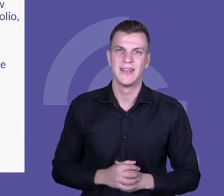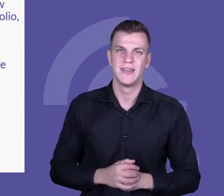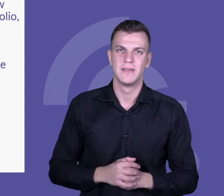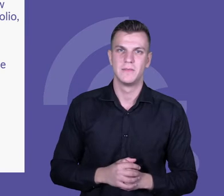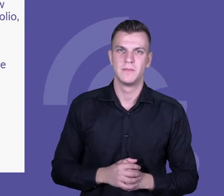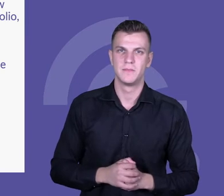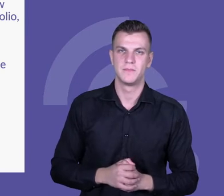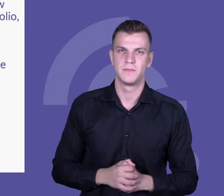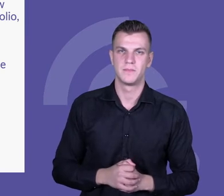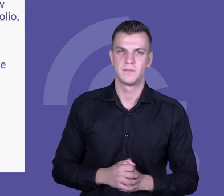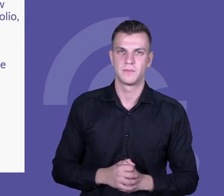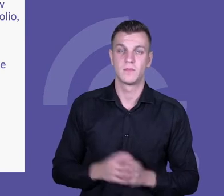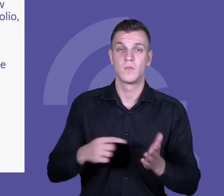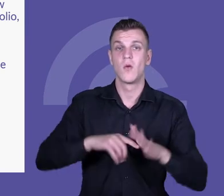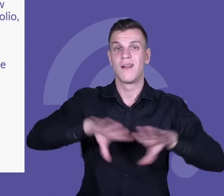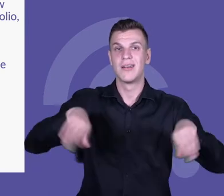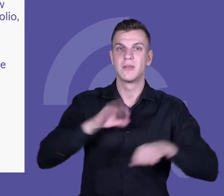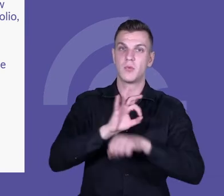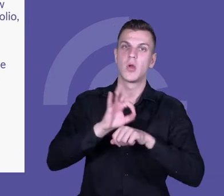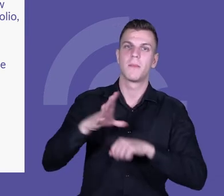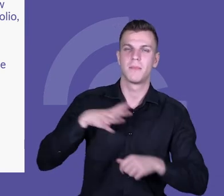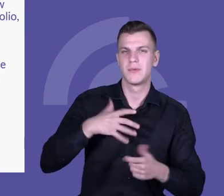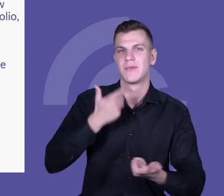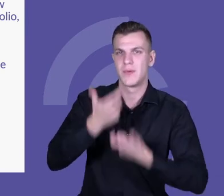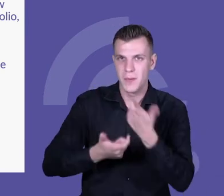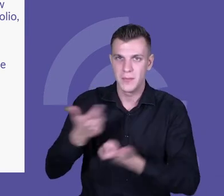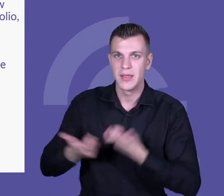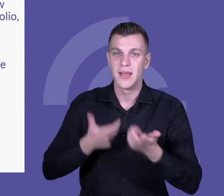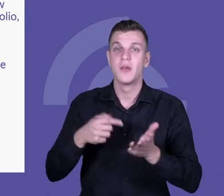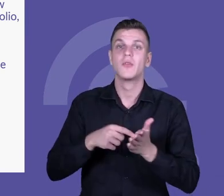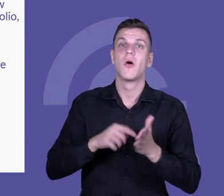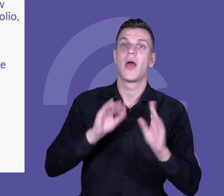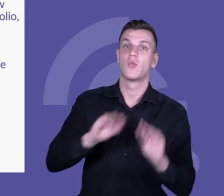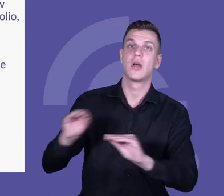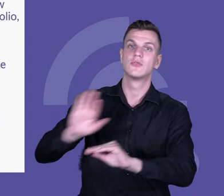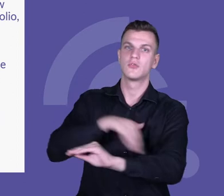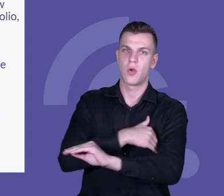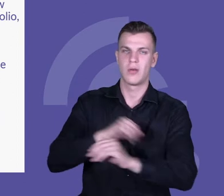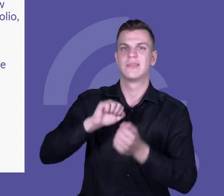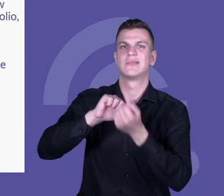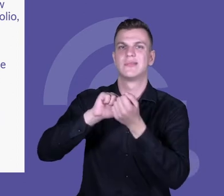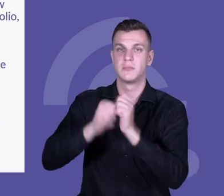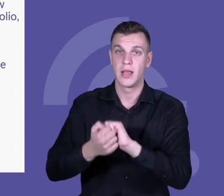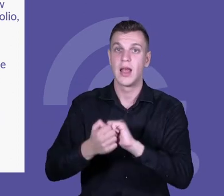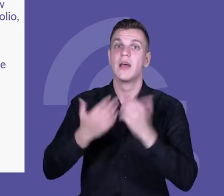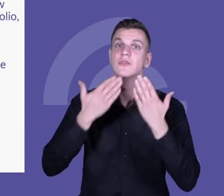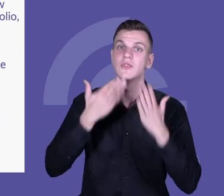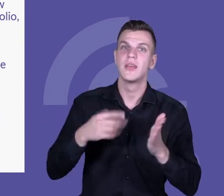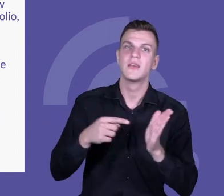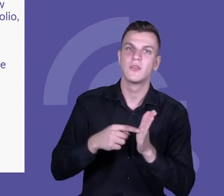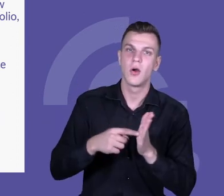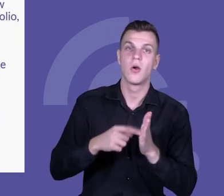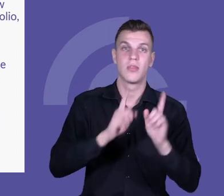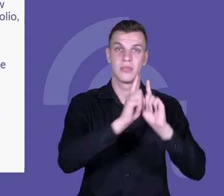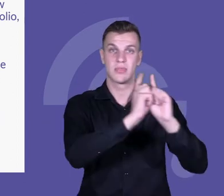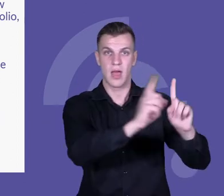tym programie opracowywaliśmy. To było główne zadanie właśnie Szkoły Edukacji. Te linie pozwalają pokazać